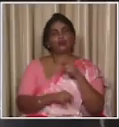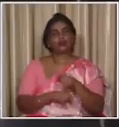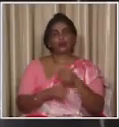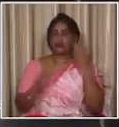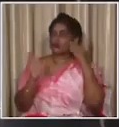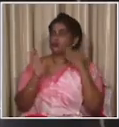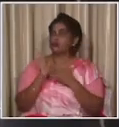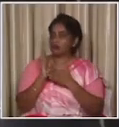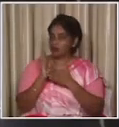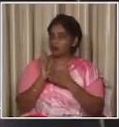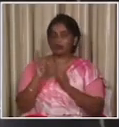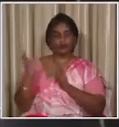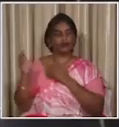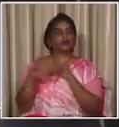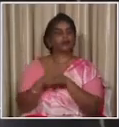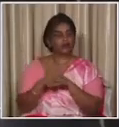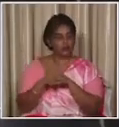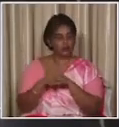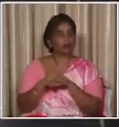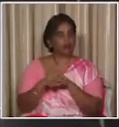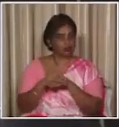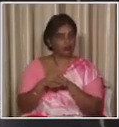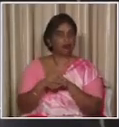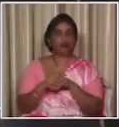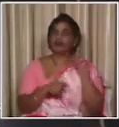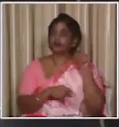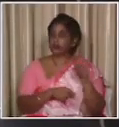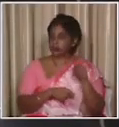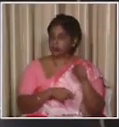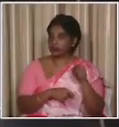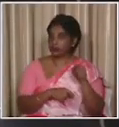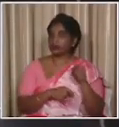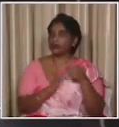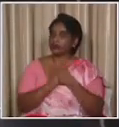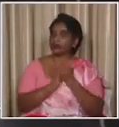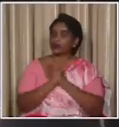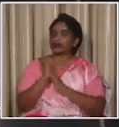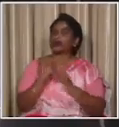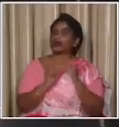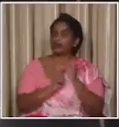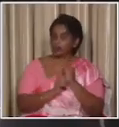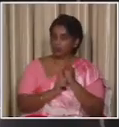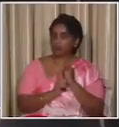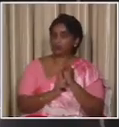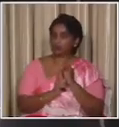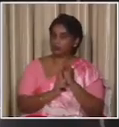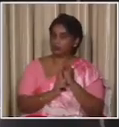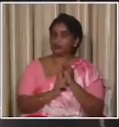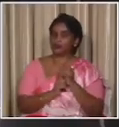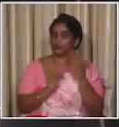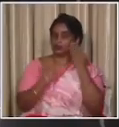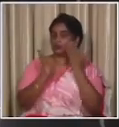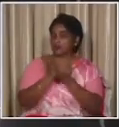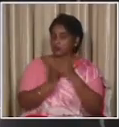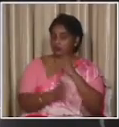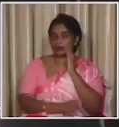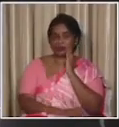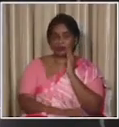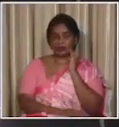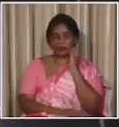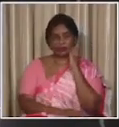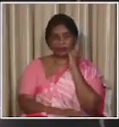වශයෙන් හරි මේ පිළිබඳව මැදිහත් වීමක් වෙනවා නම් මේ ගරු ඇමතුමාම ඉදිරිපත් කරලා